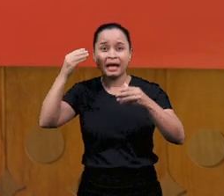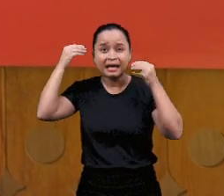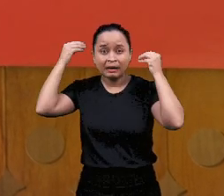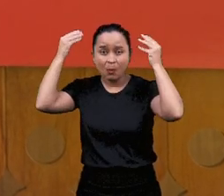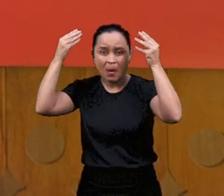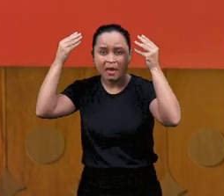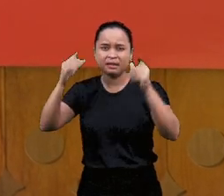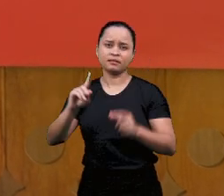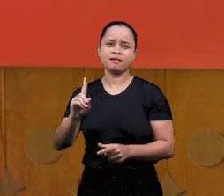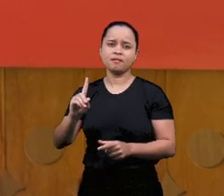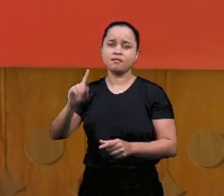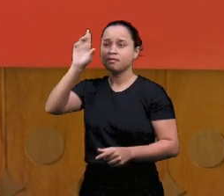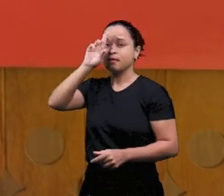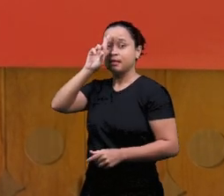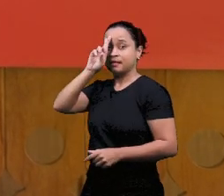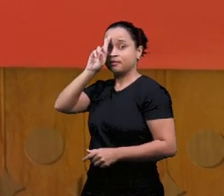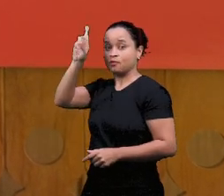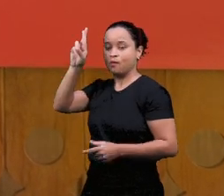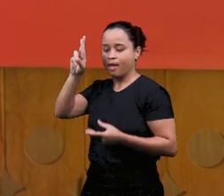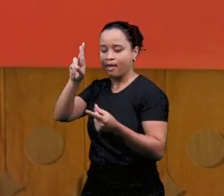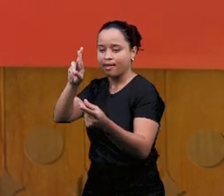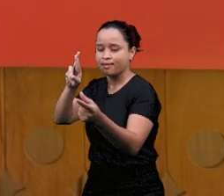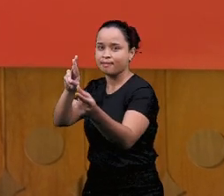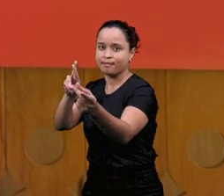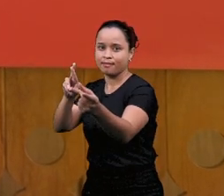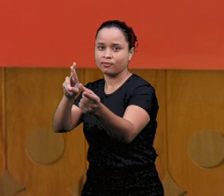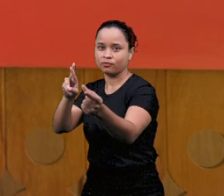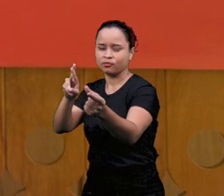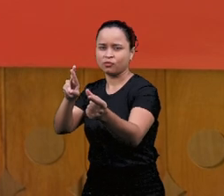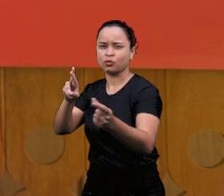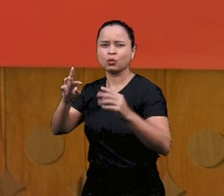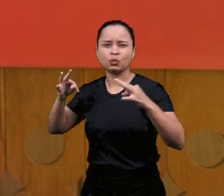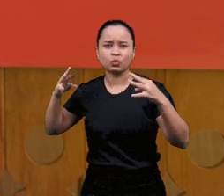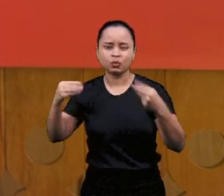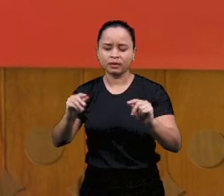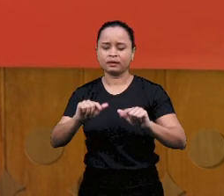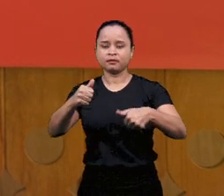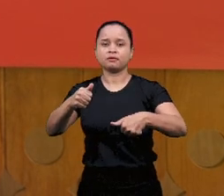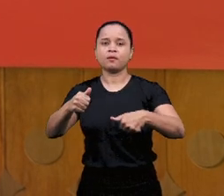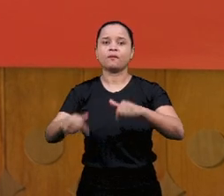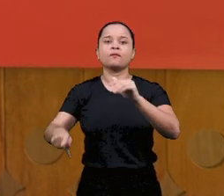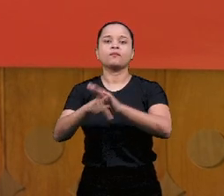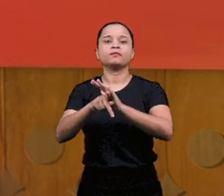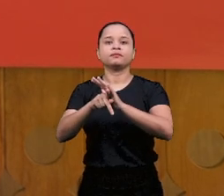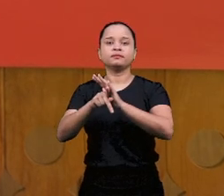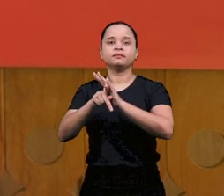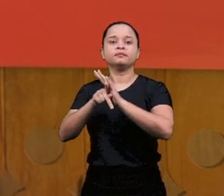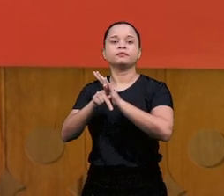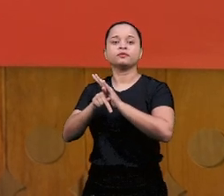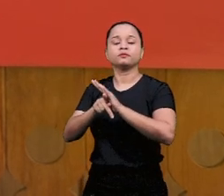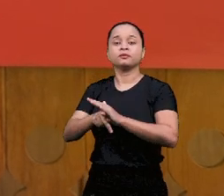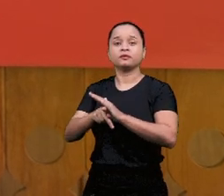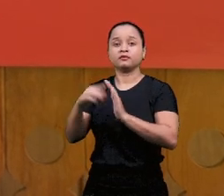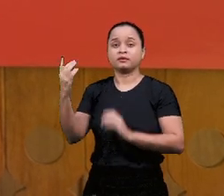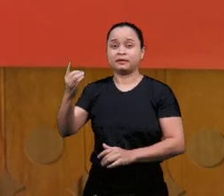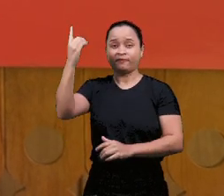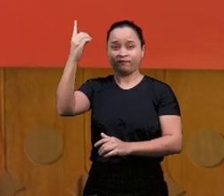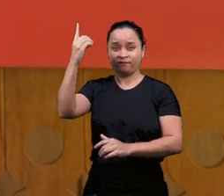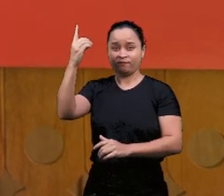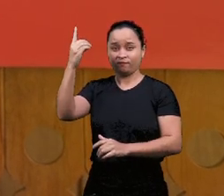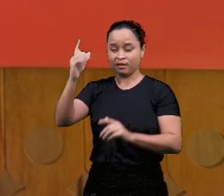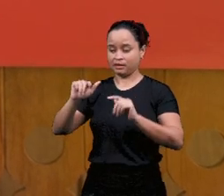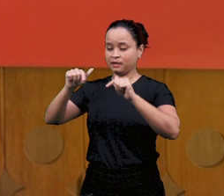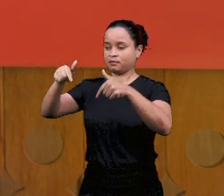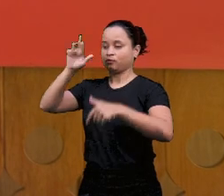personne. Nous parlons ici au nom du Seigneur. Et personne est en train de me suivre pour rien du tout